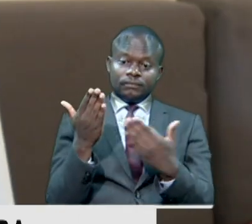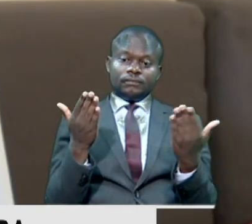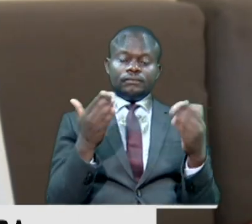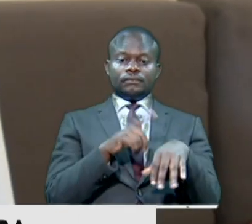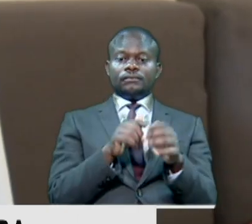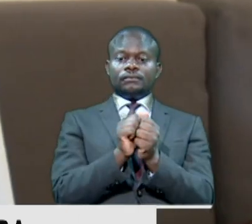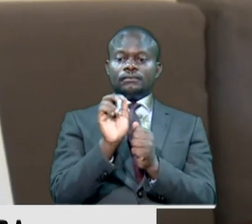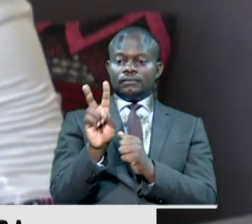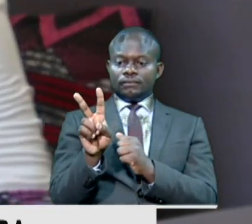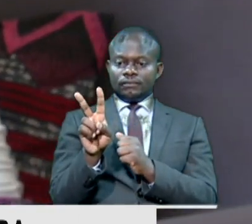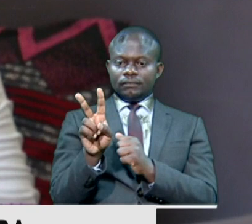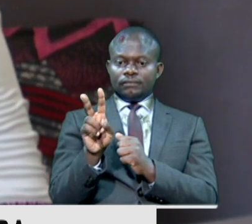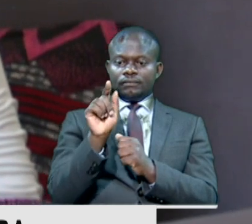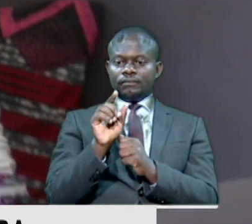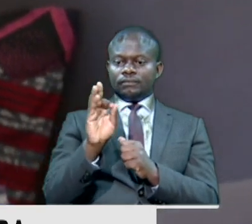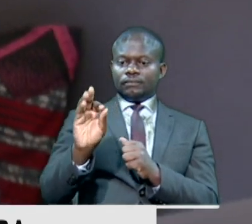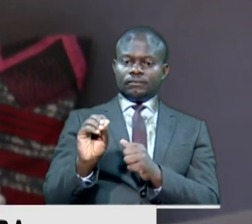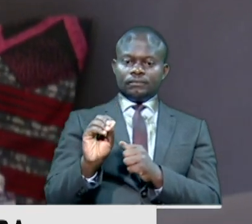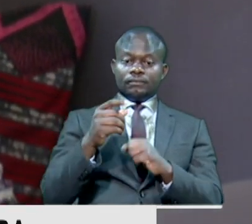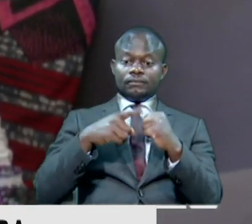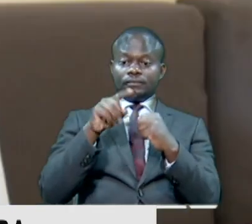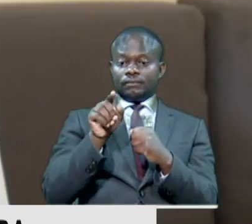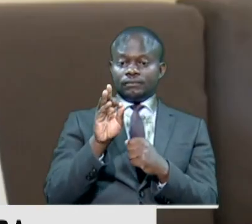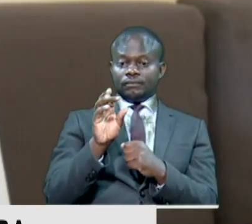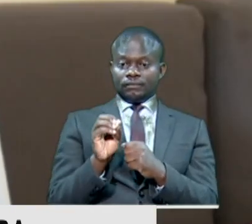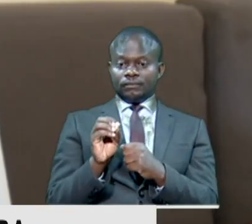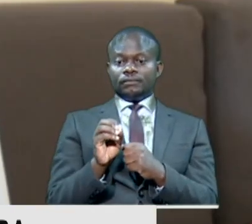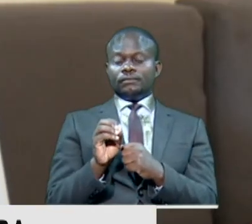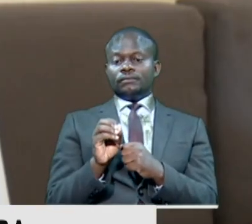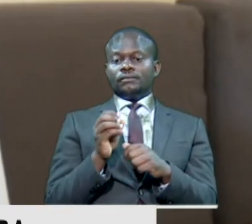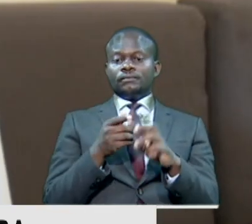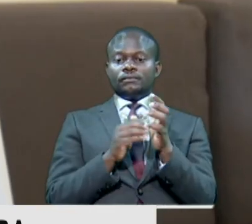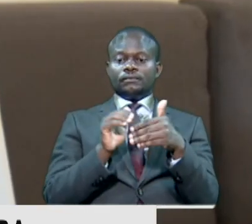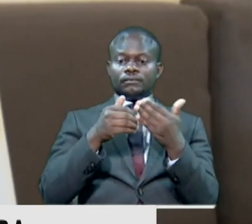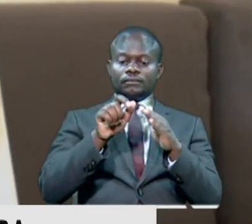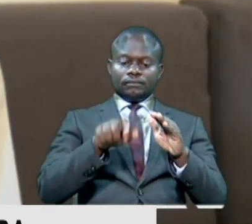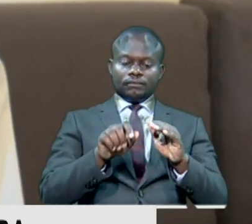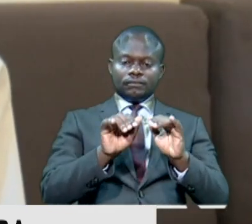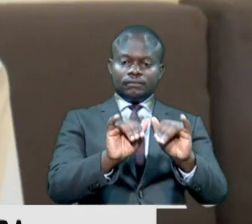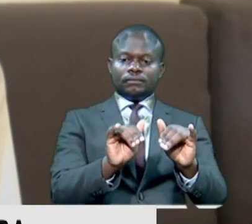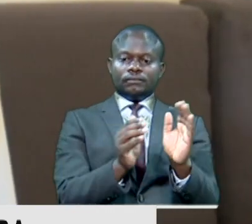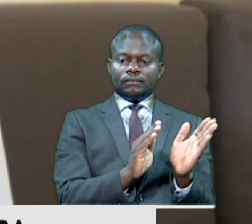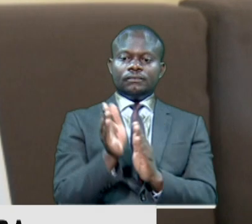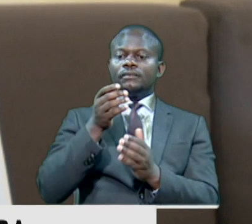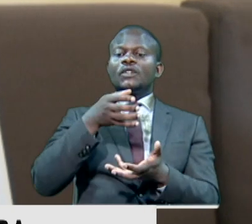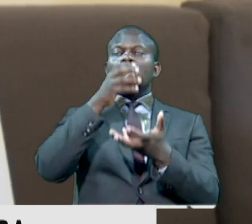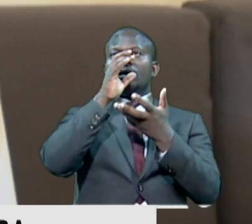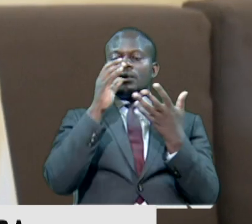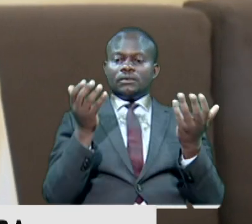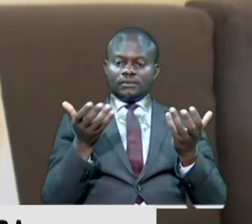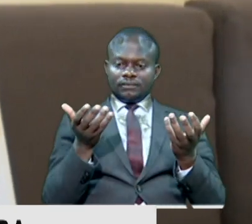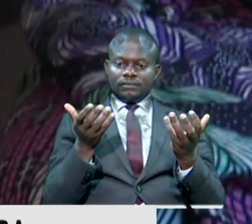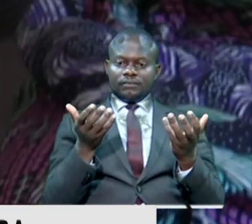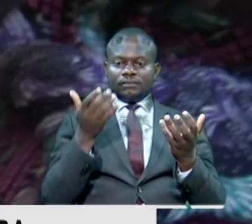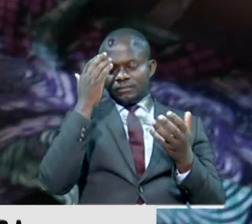saa 12 n'igice akenshi abana batarabyuka ariko ngomba gusiga mbateguriye ibyo kunywa cyane ko nka